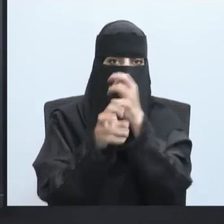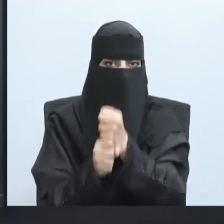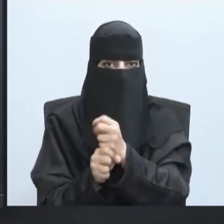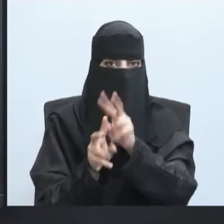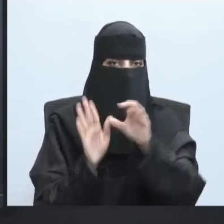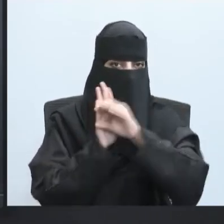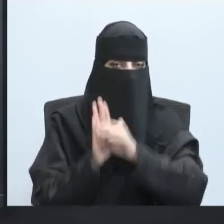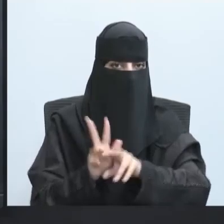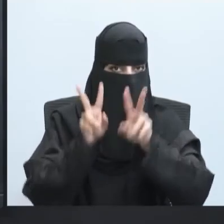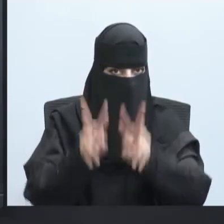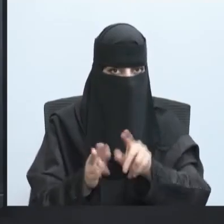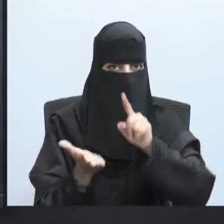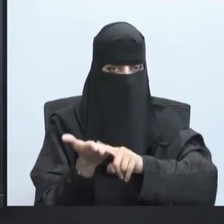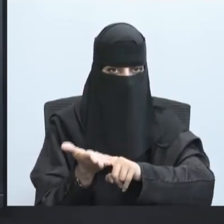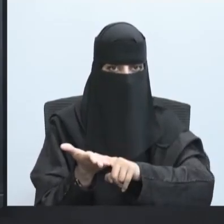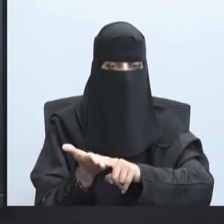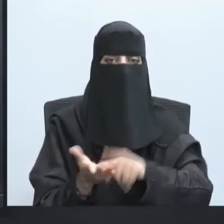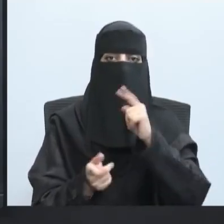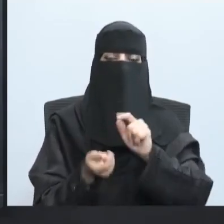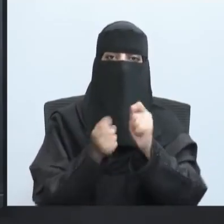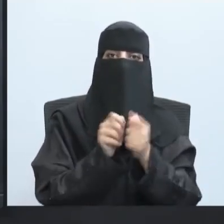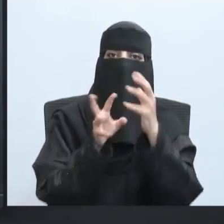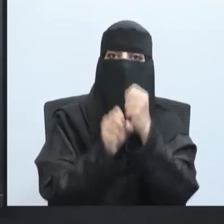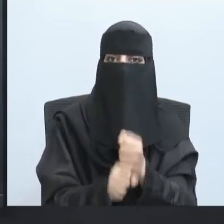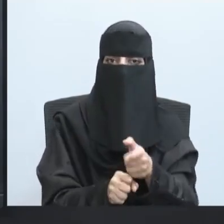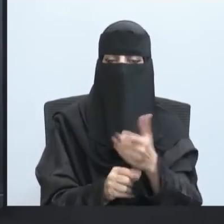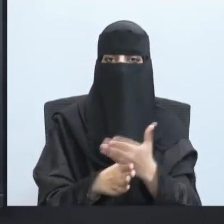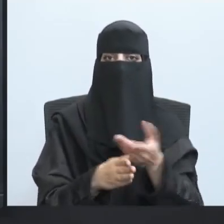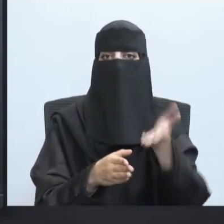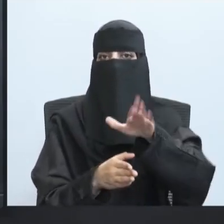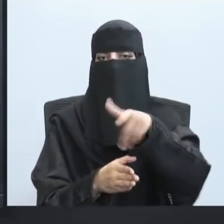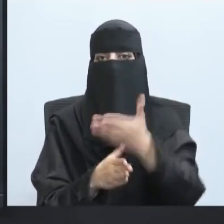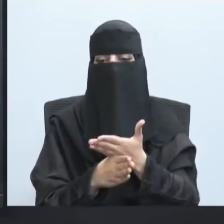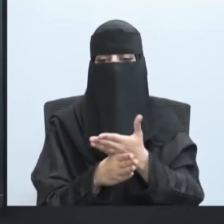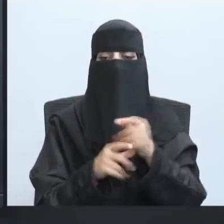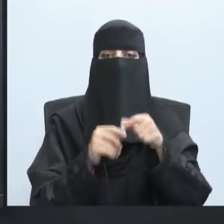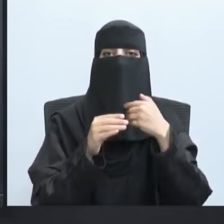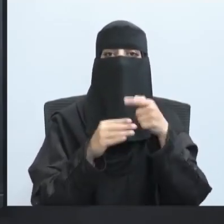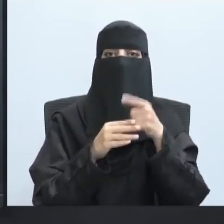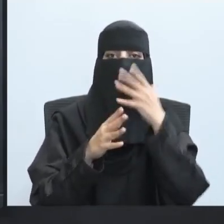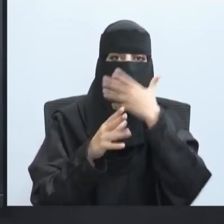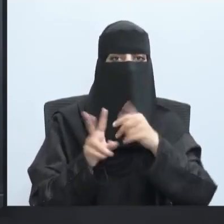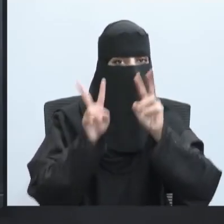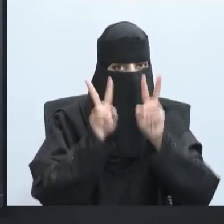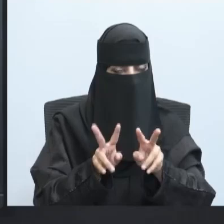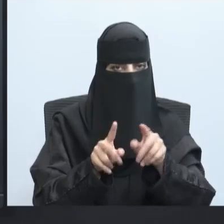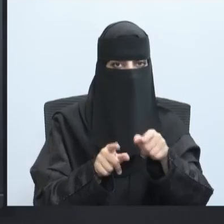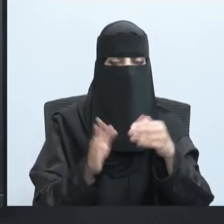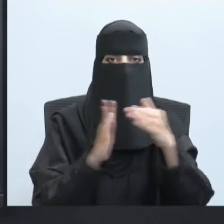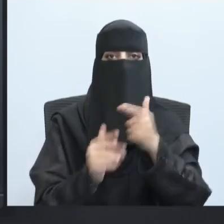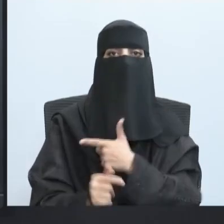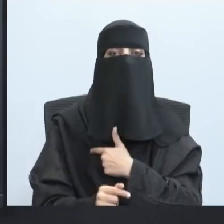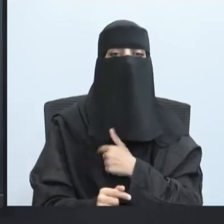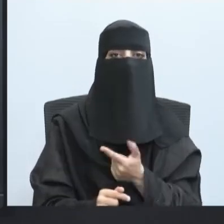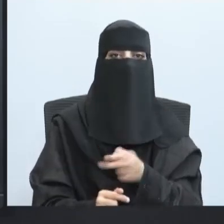الماده على خصائصها الاصليه وتحافظ الماده على خصائصها وشكلها وهذا ما